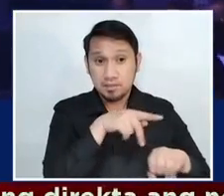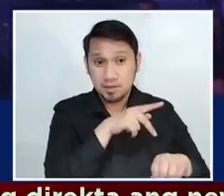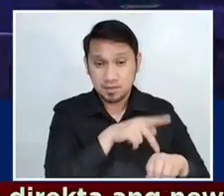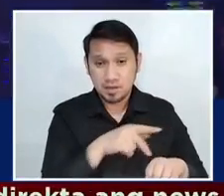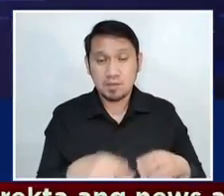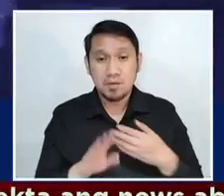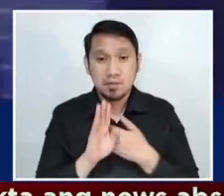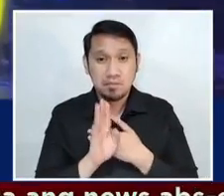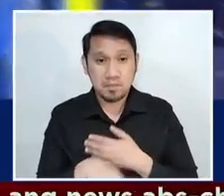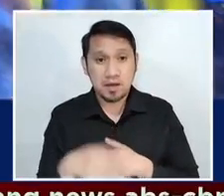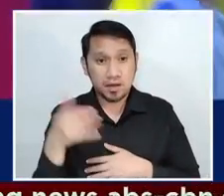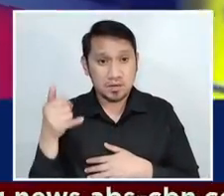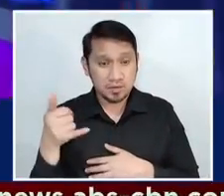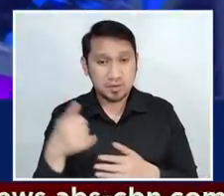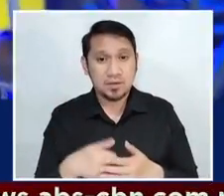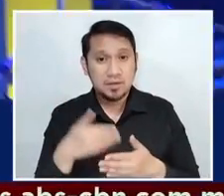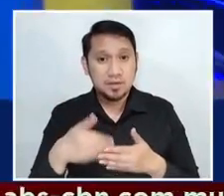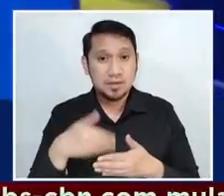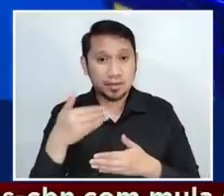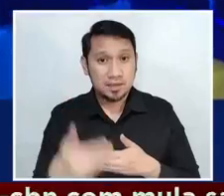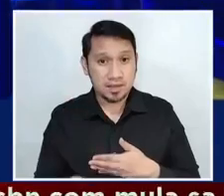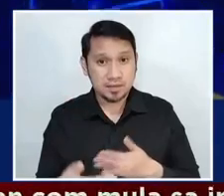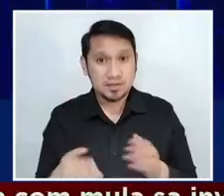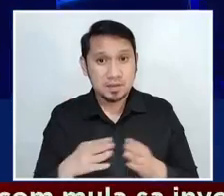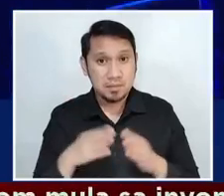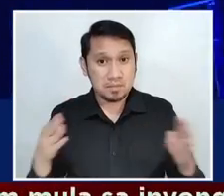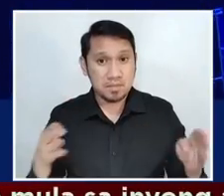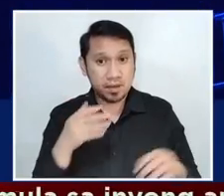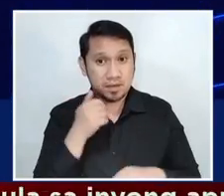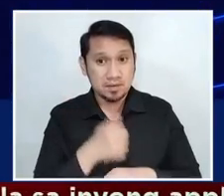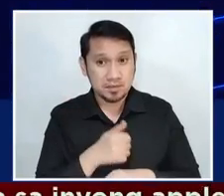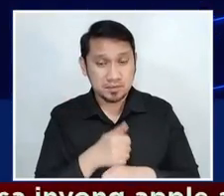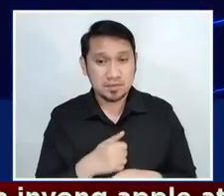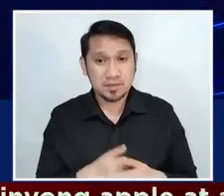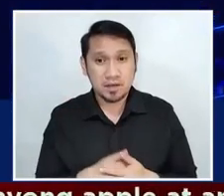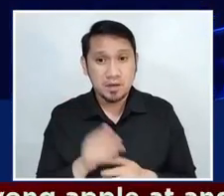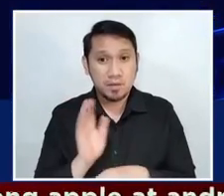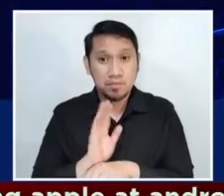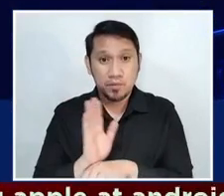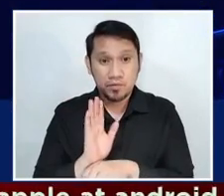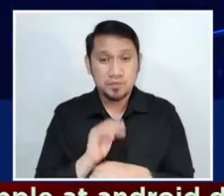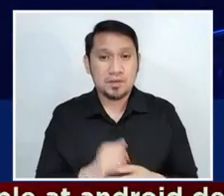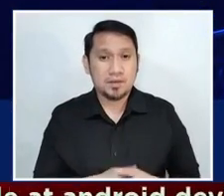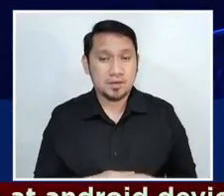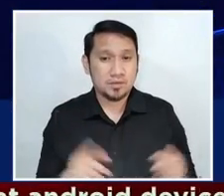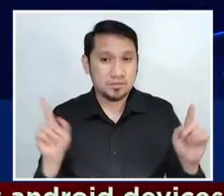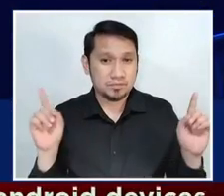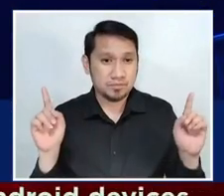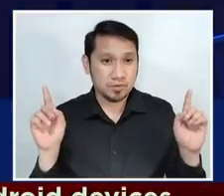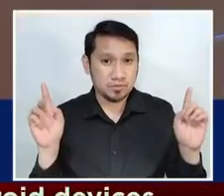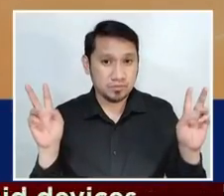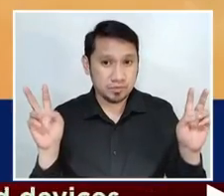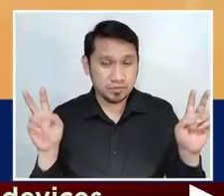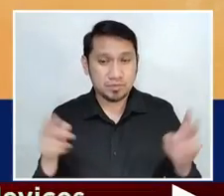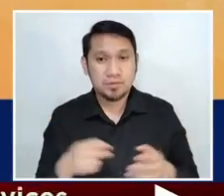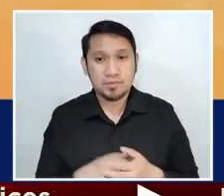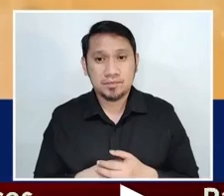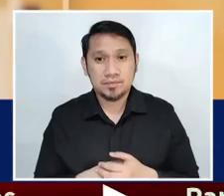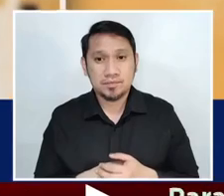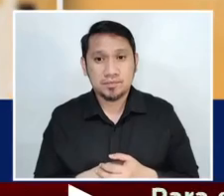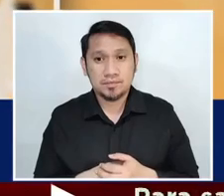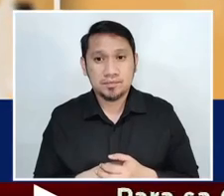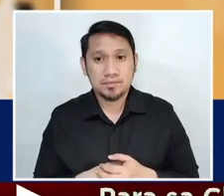sila sa shooting ng kanilang next big assignment, ang comeback movie ng Star Cinema at first big screen project